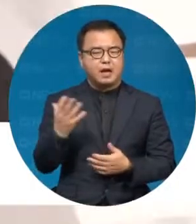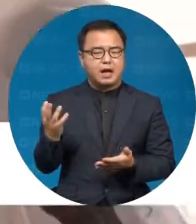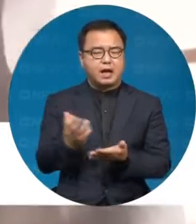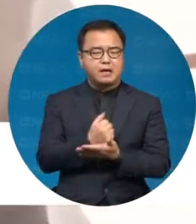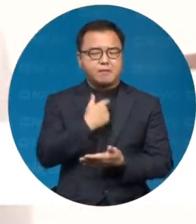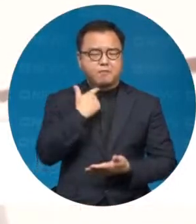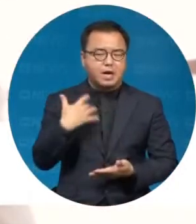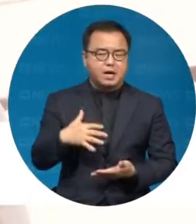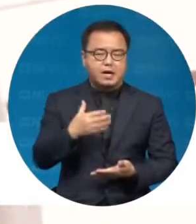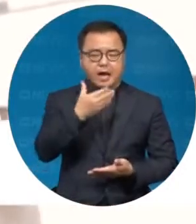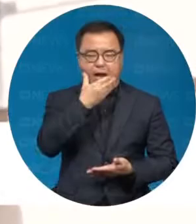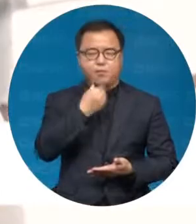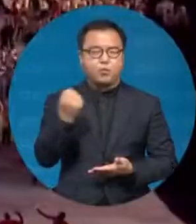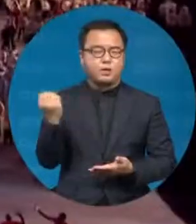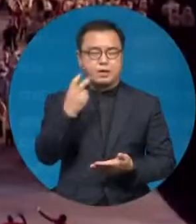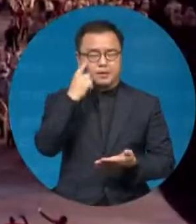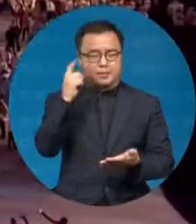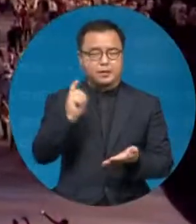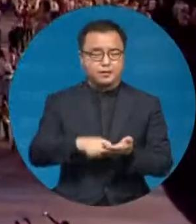je n'avais.